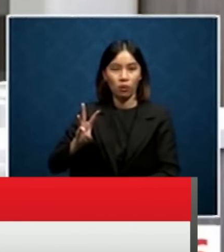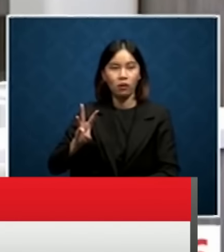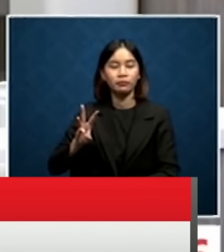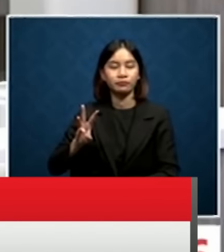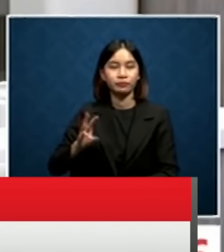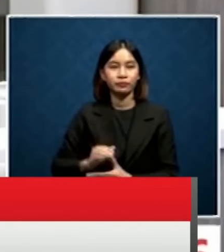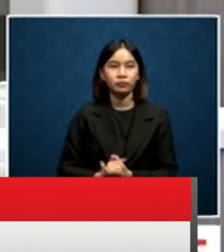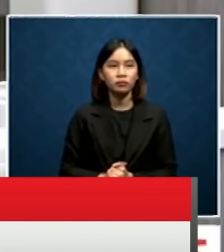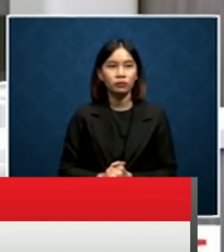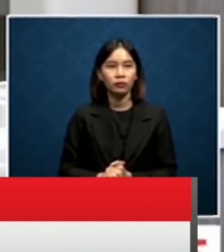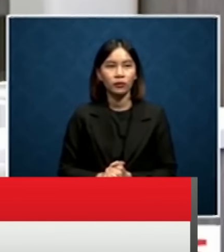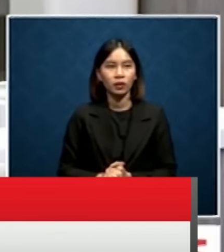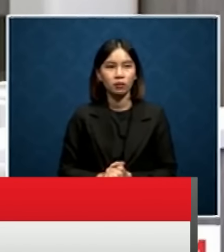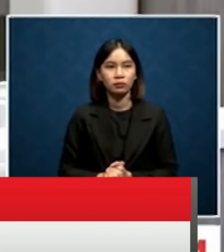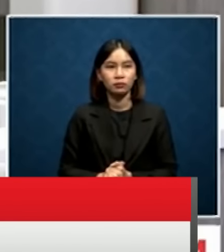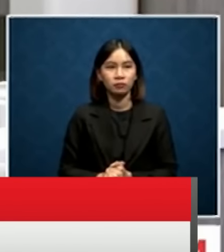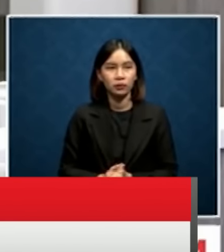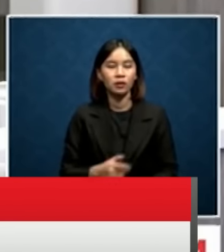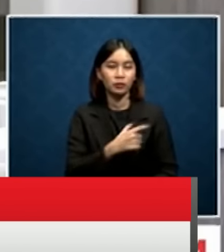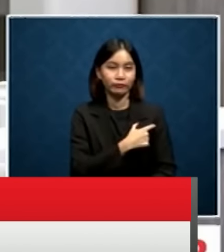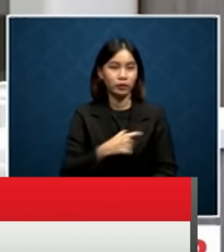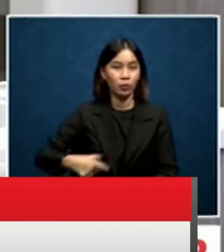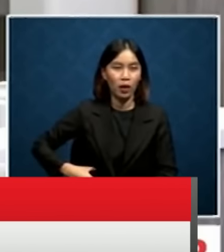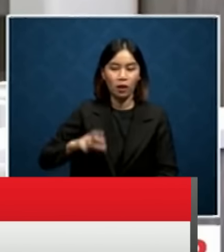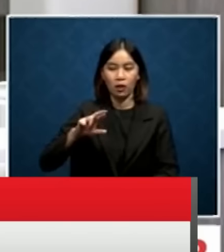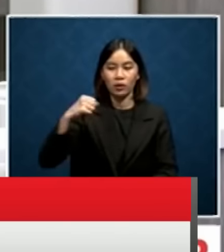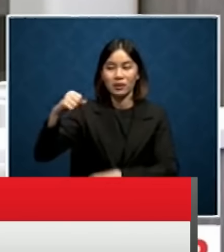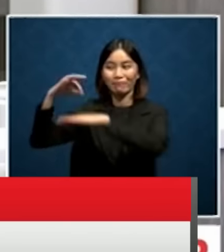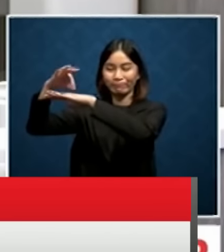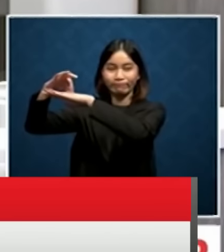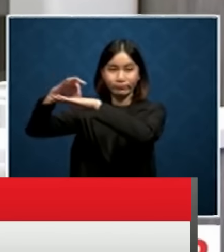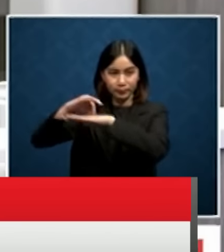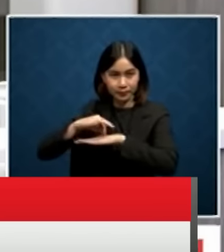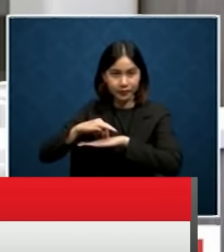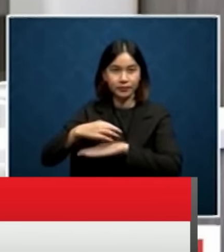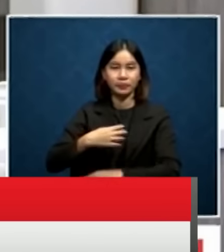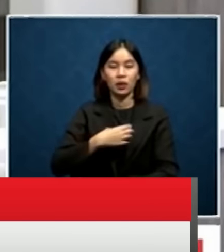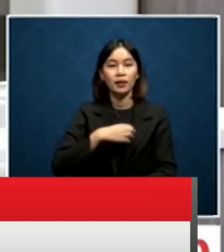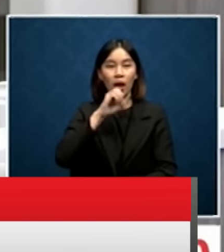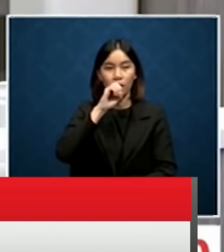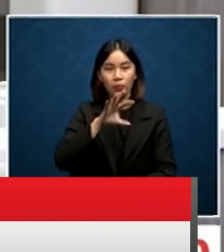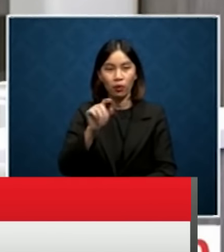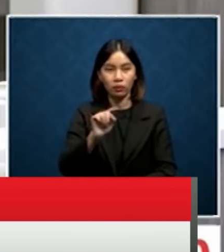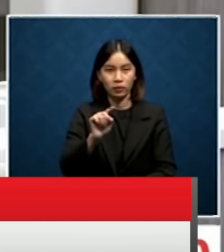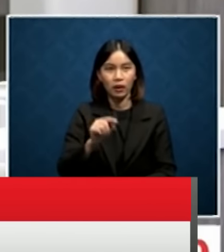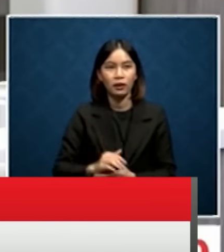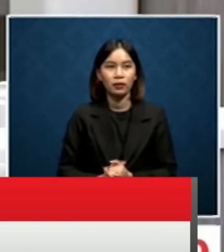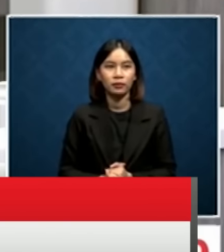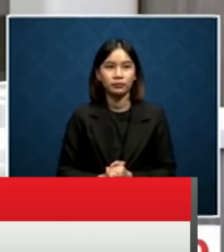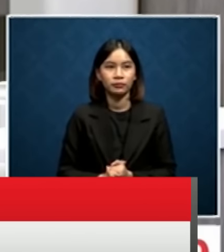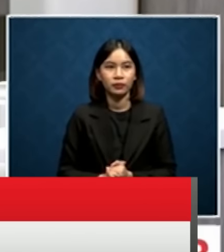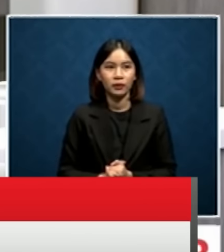โปรดเกล้าจากในหลวงรัชกาลที่10อยากจะบอกนะครับว่าที่